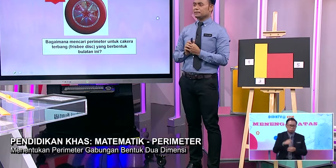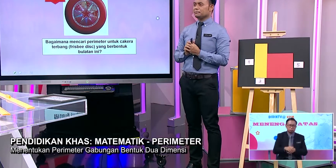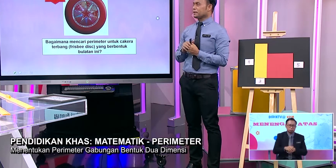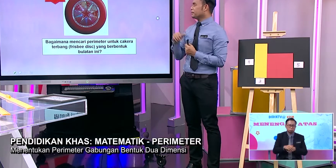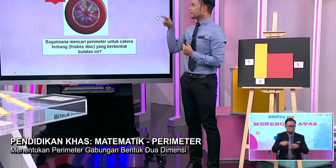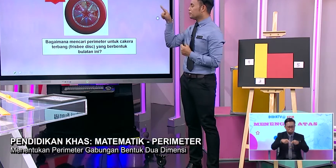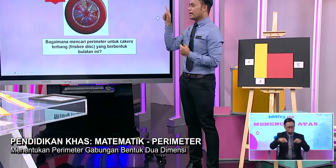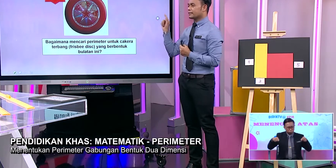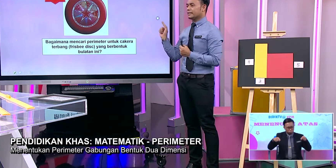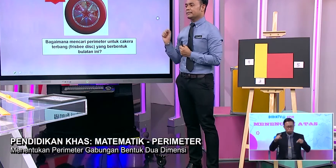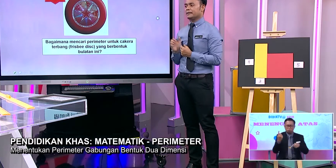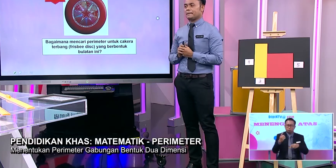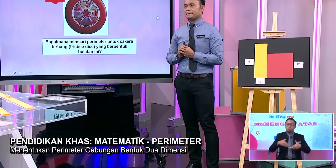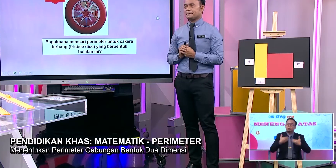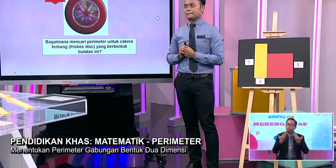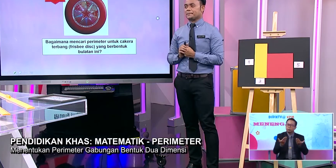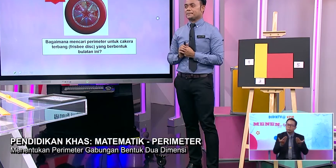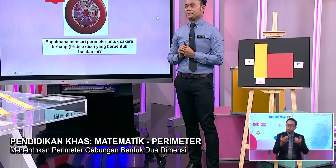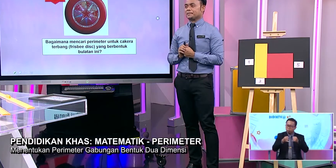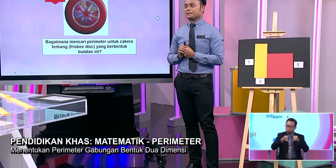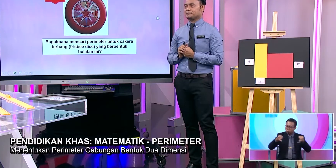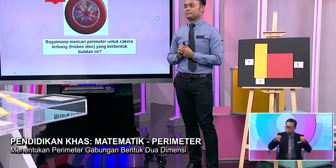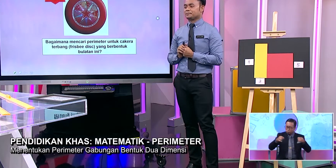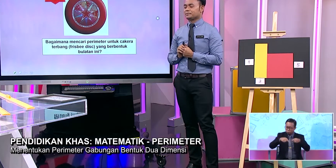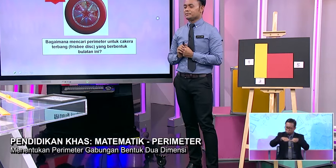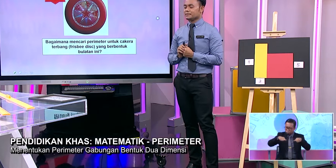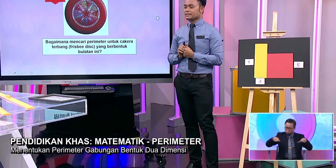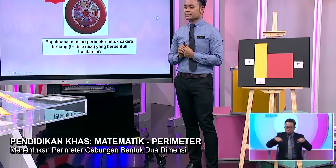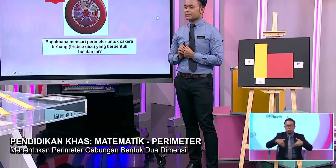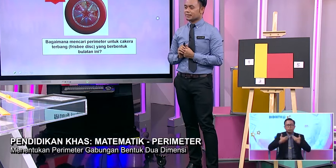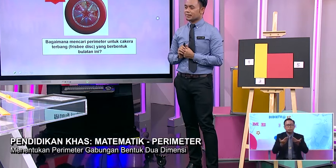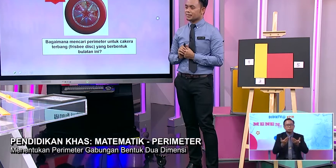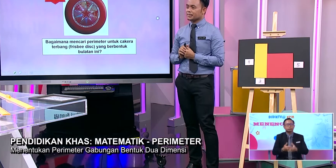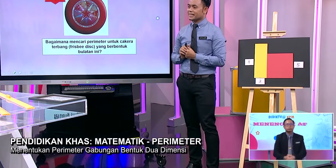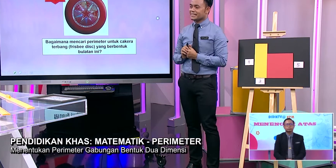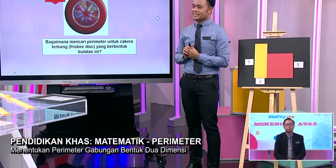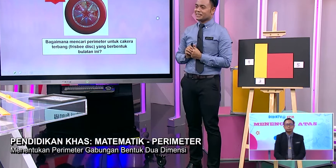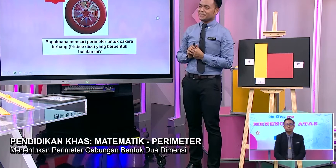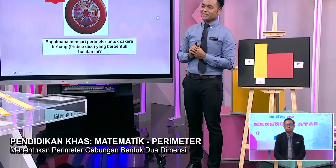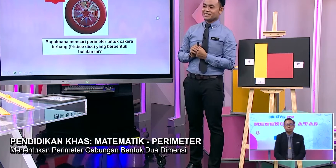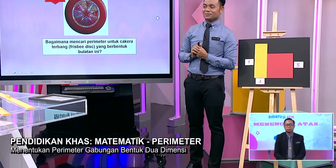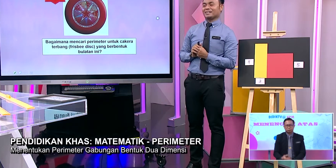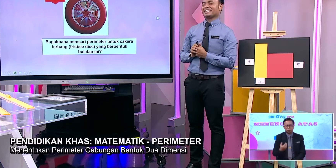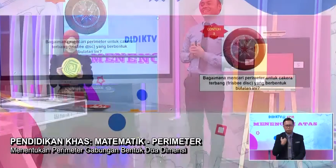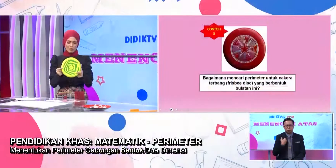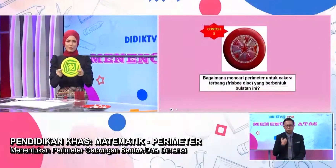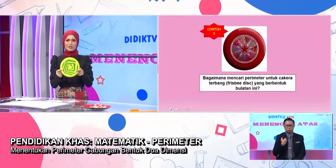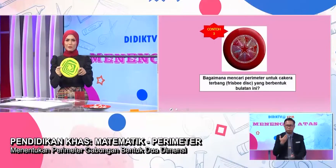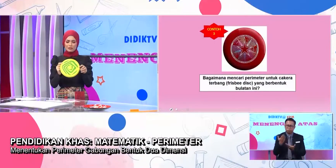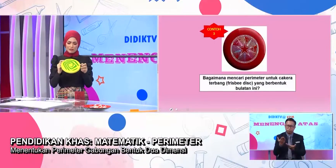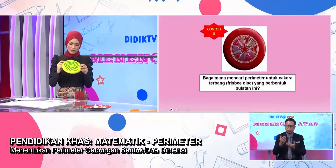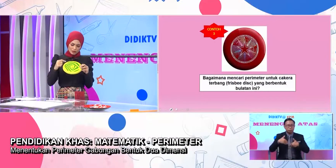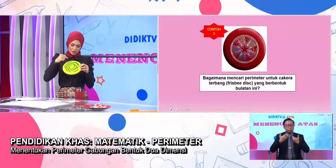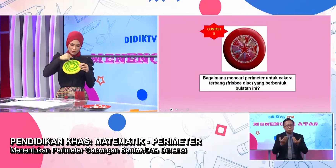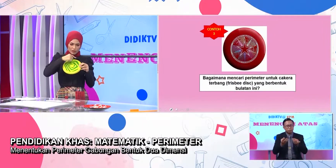unjuk primite bulatin lama macam mana Contoh essay mu saya pun ada juga piring terbang tapi